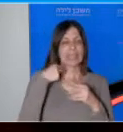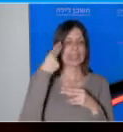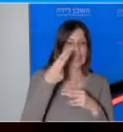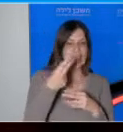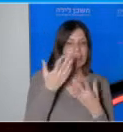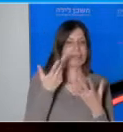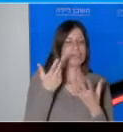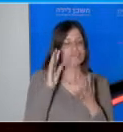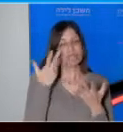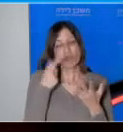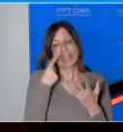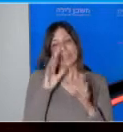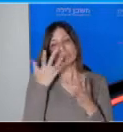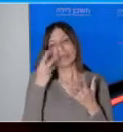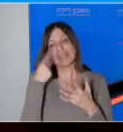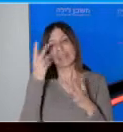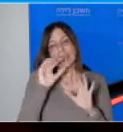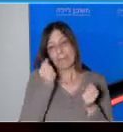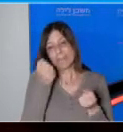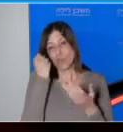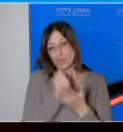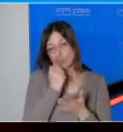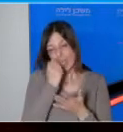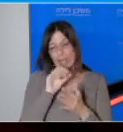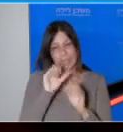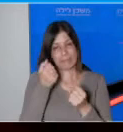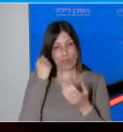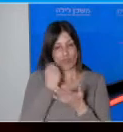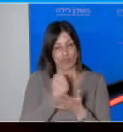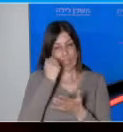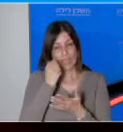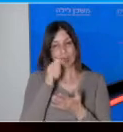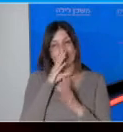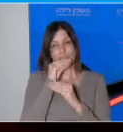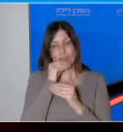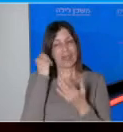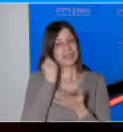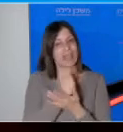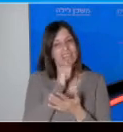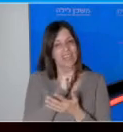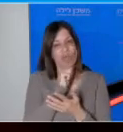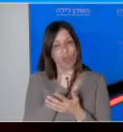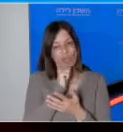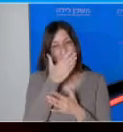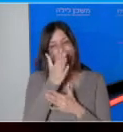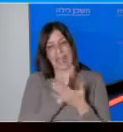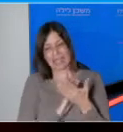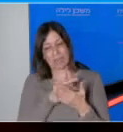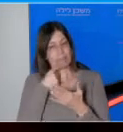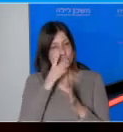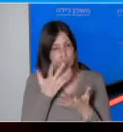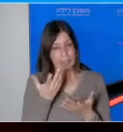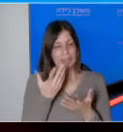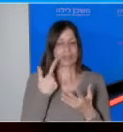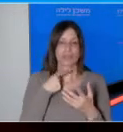כן, מה יהיה במידה וזה יאושר. אם זה יאושר, אז קודם כל מדובר על תו ירוק חלקי. כלומר, אם